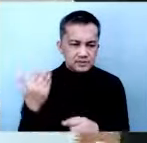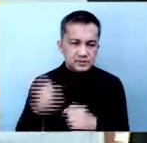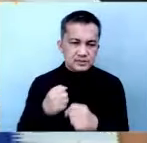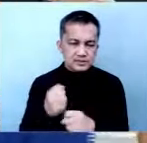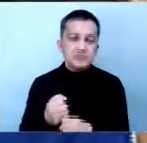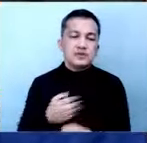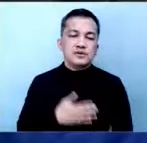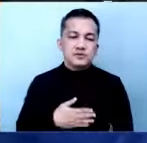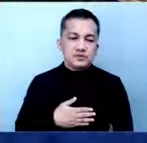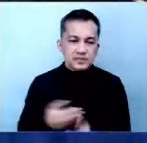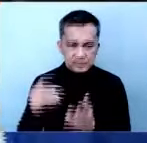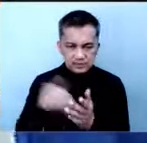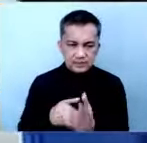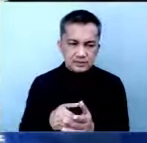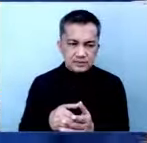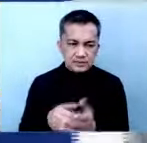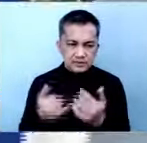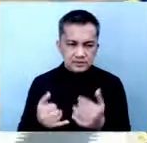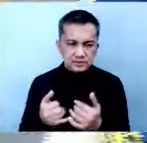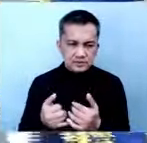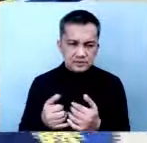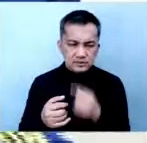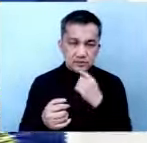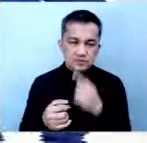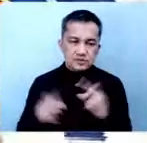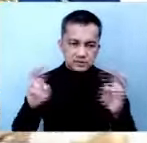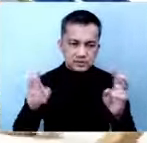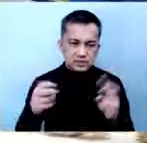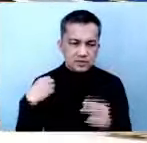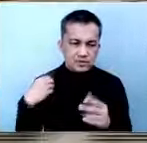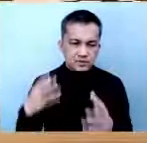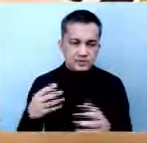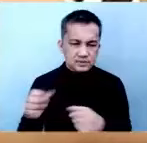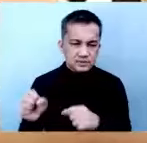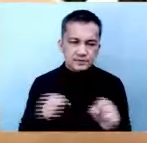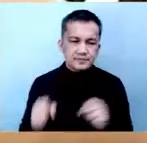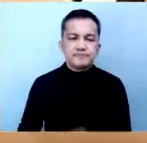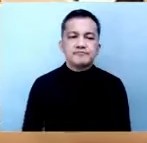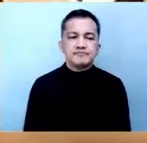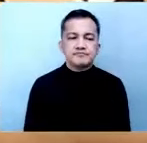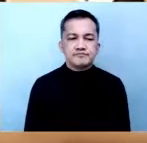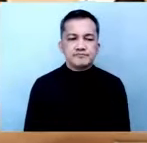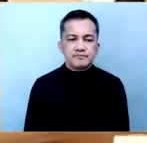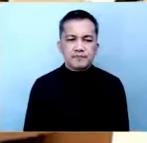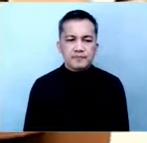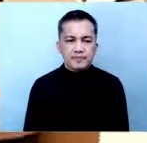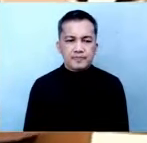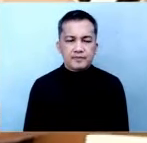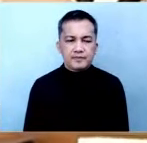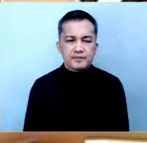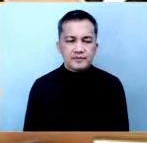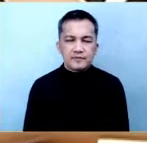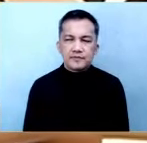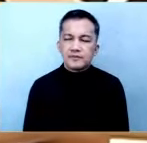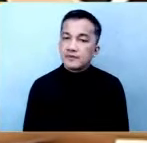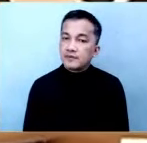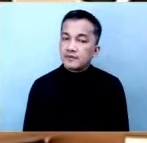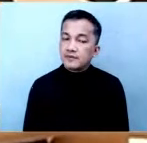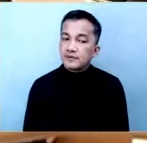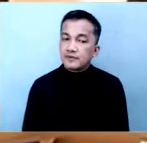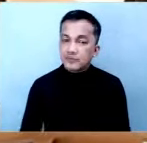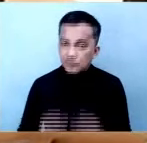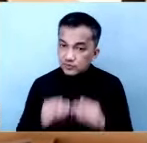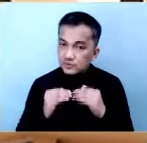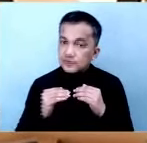nilang ulitin yan ngayong itunuturing na itong opisyal na sport. Work po namin yung stamina namin, tapos consistency na po ng